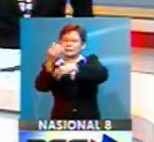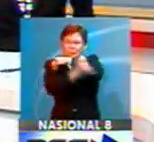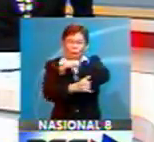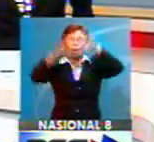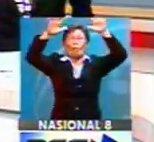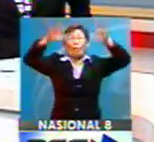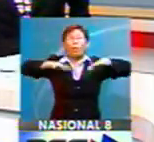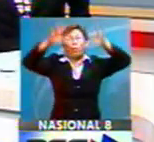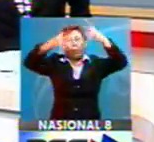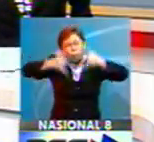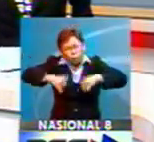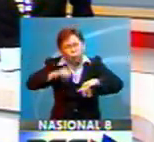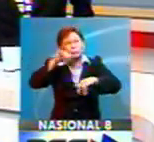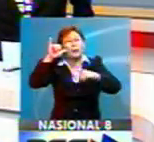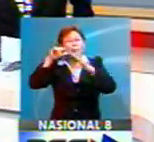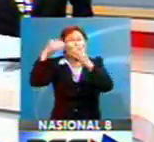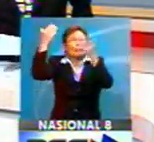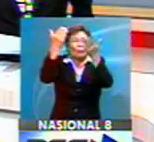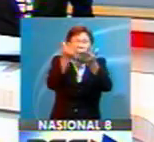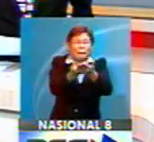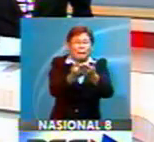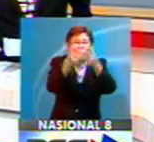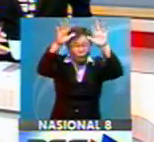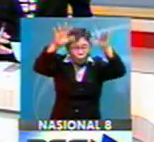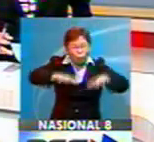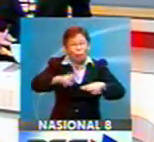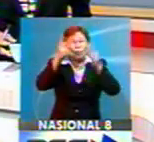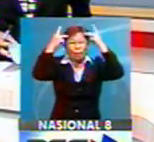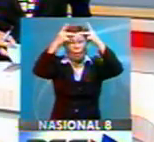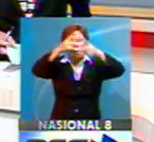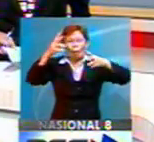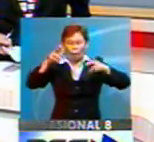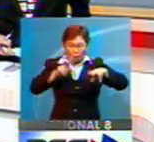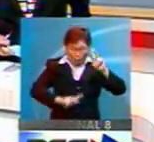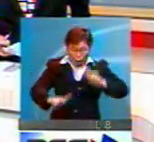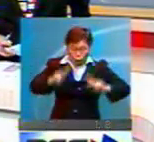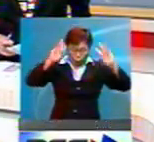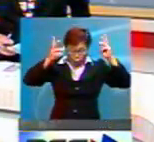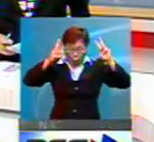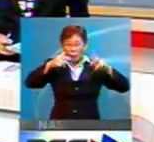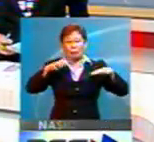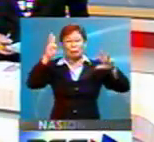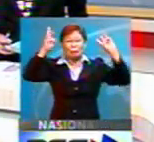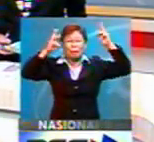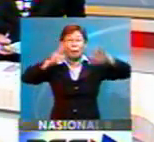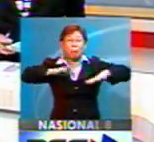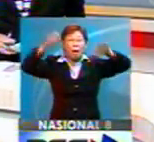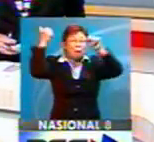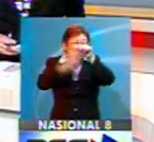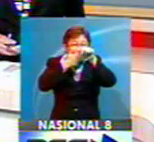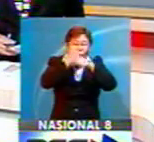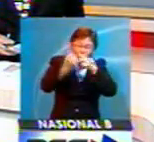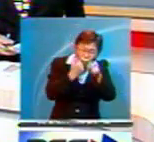Hujan lebat yang berterusan sejak semalam di daerah Kuantan, Pahang mula meresahkan penduduknya. Bimbang banjir kilat yang berlaku setiap tahun